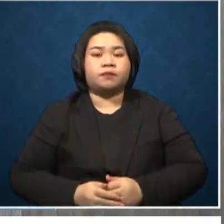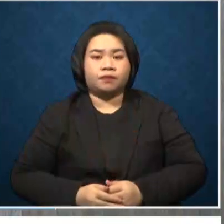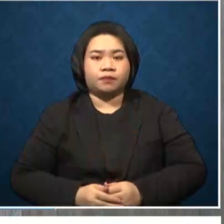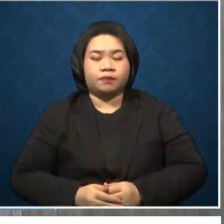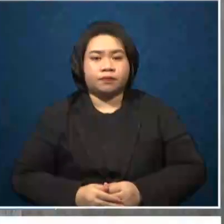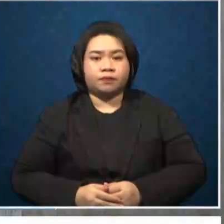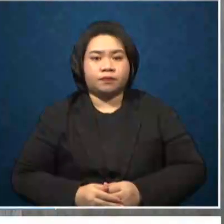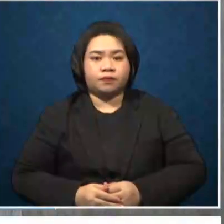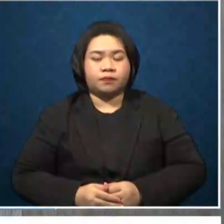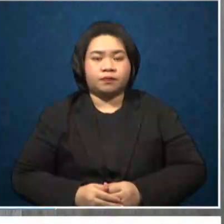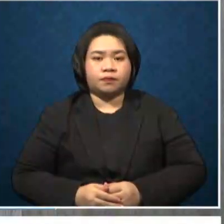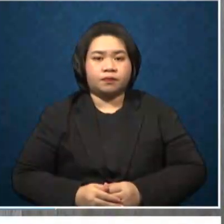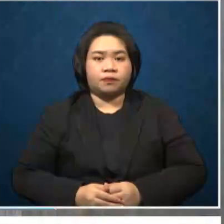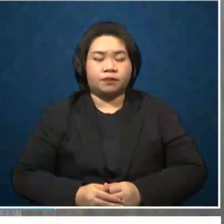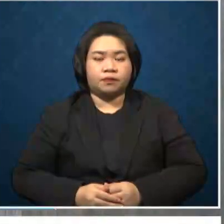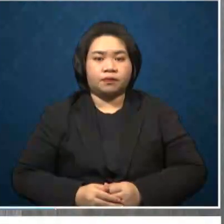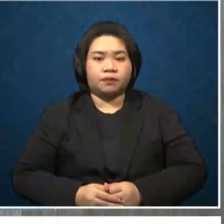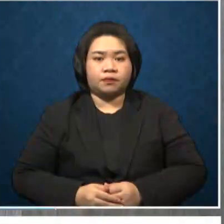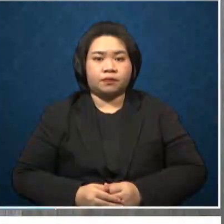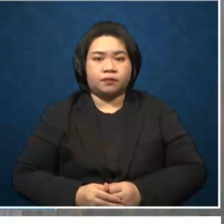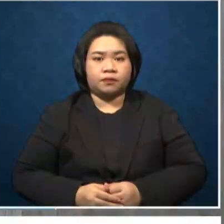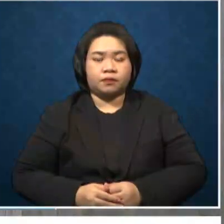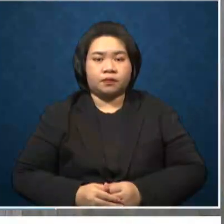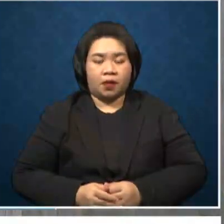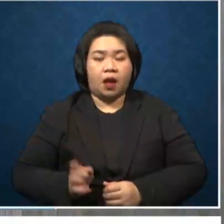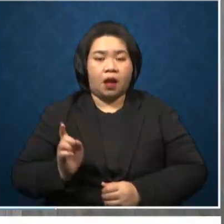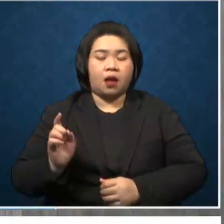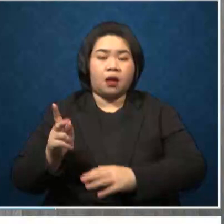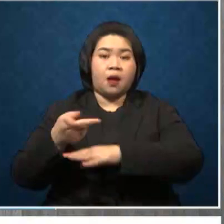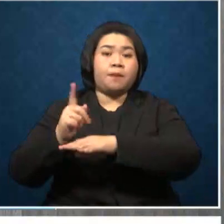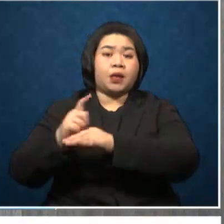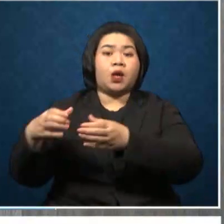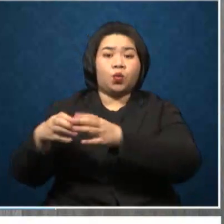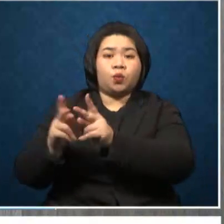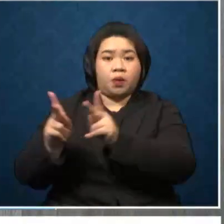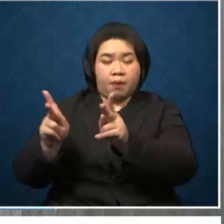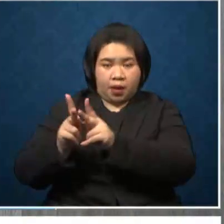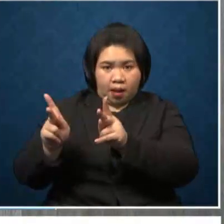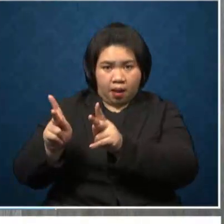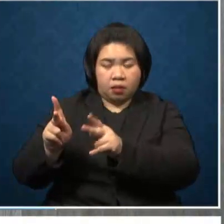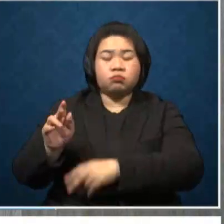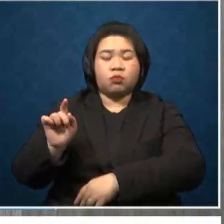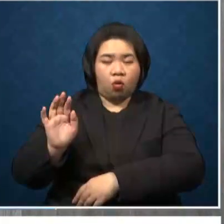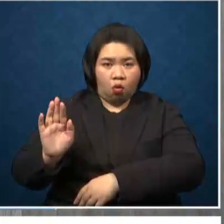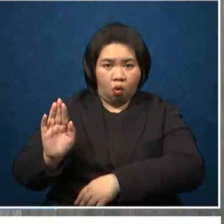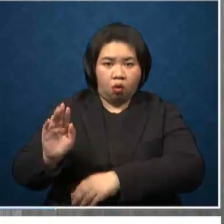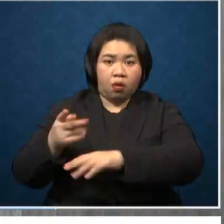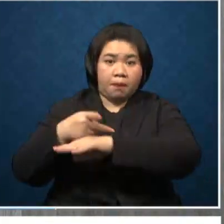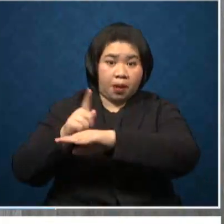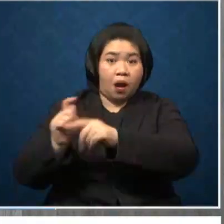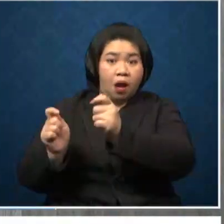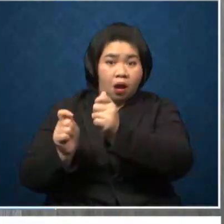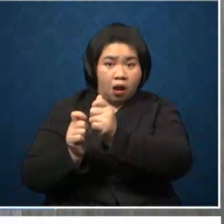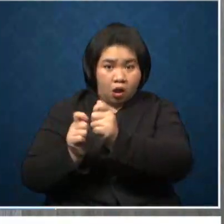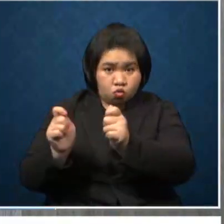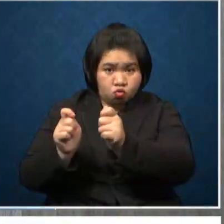โดยท่านประธานคือพลเอกอรรคนิธิ์หมื่นสวัสดิ์และท่านประธานอนุนอเมริกาในเรื่อง